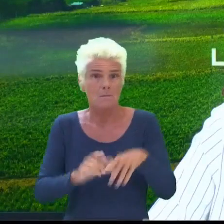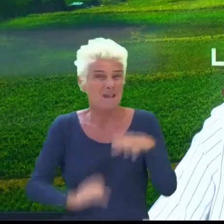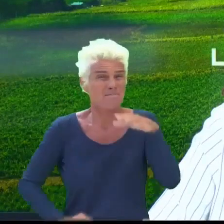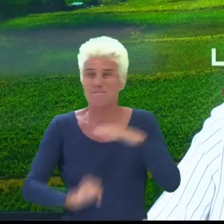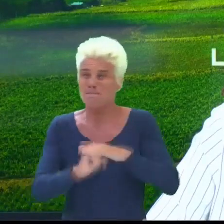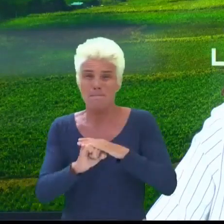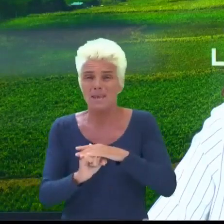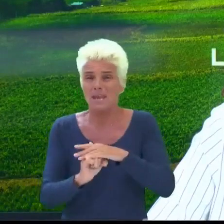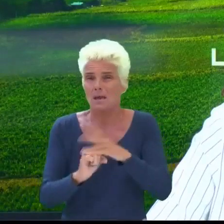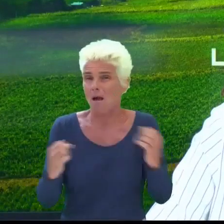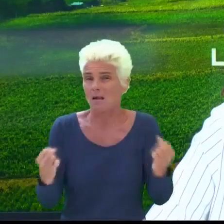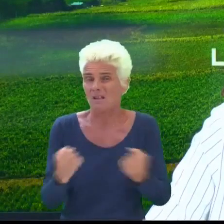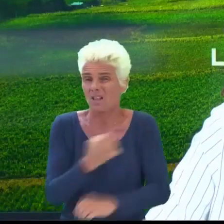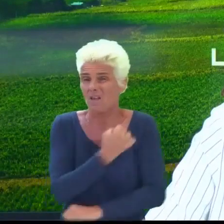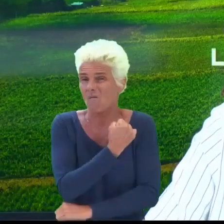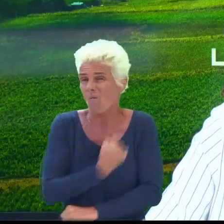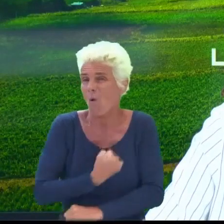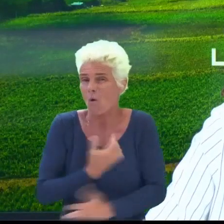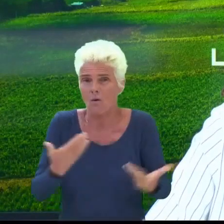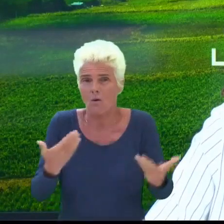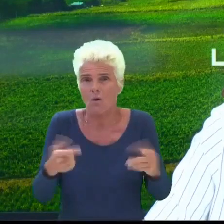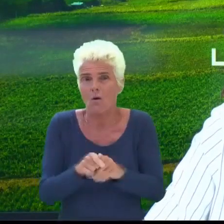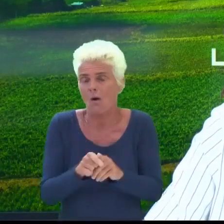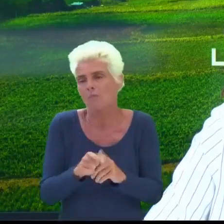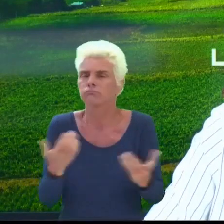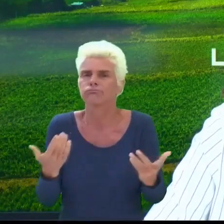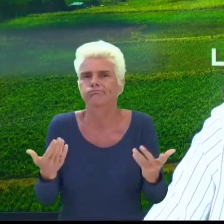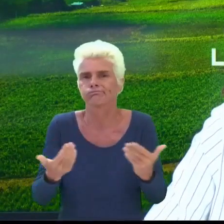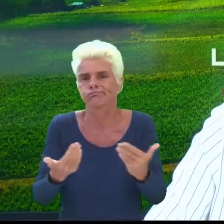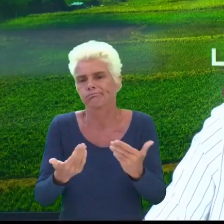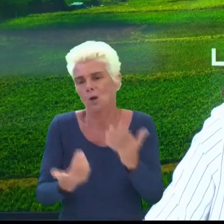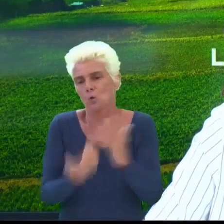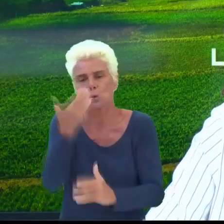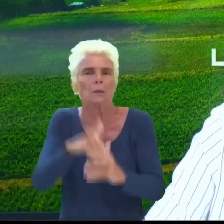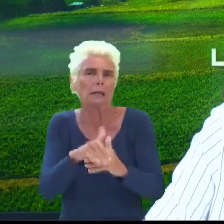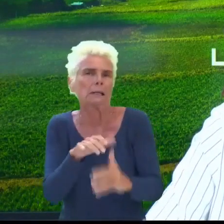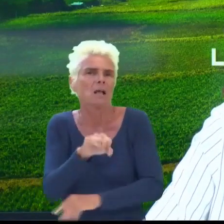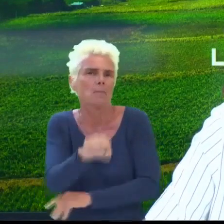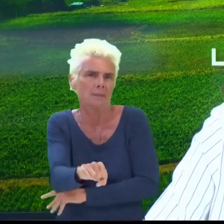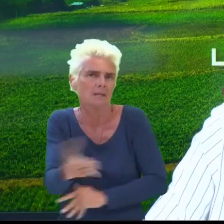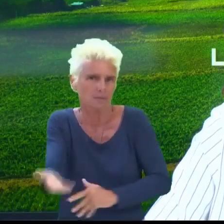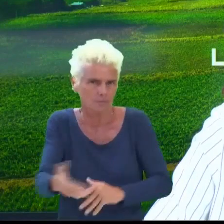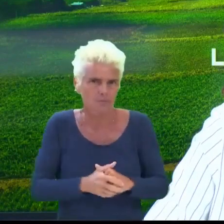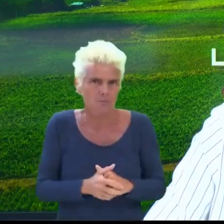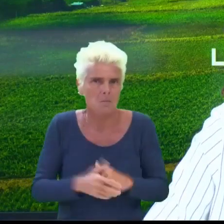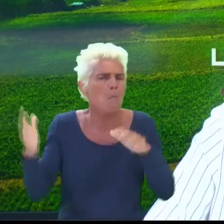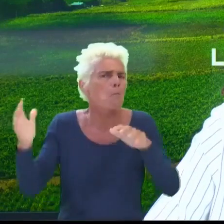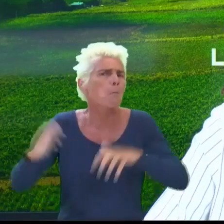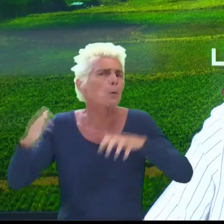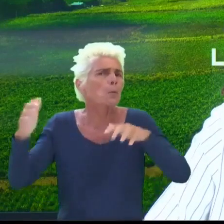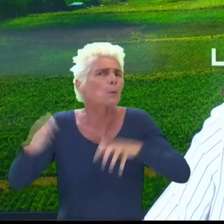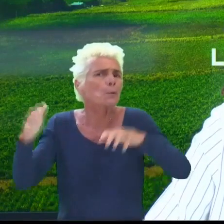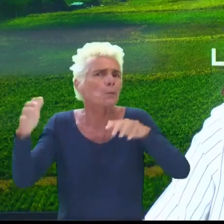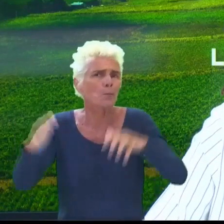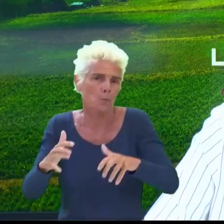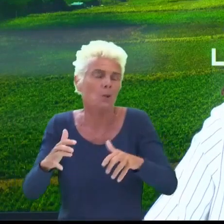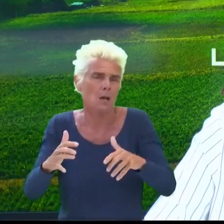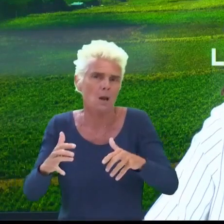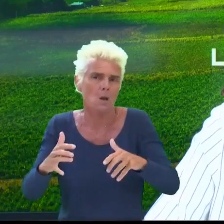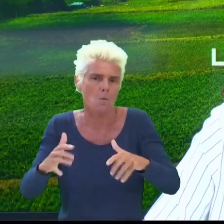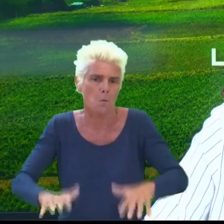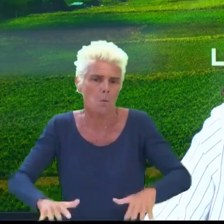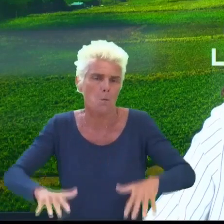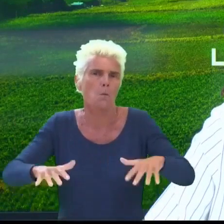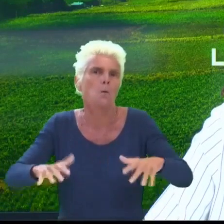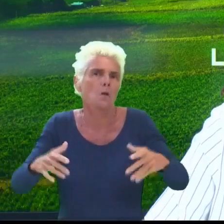l'activités pluvieuse et plutôt attendu en journée de samedi avec des pluies qui pourraient être importantes et